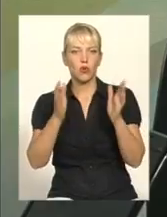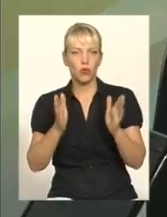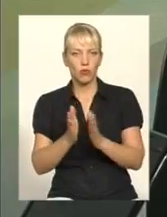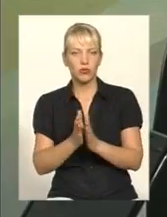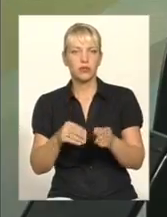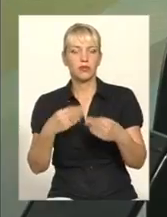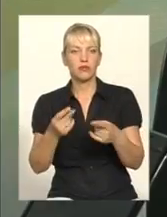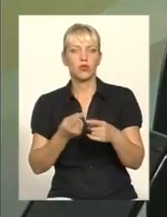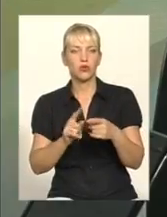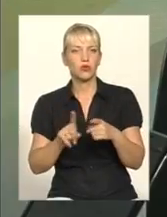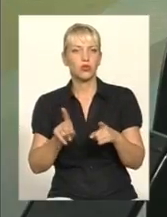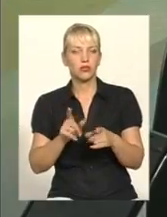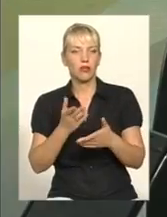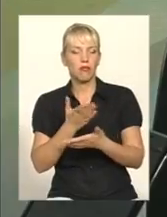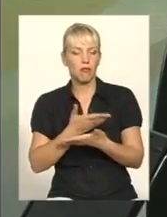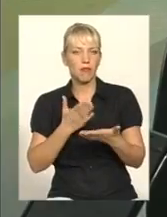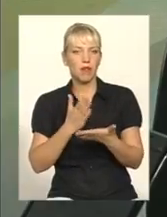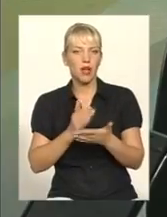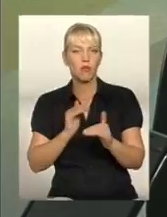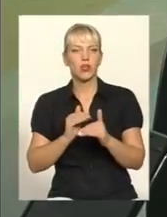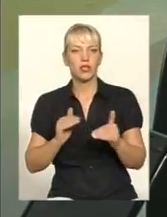маємо дійсно дітей із